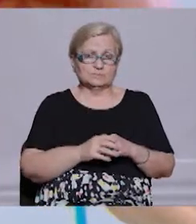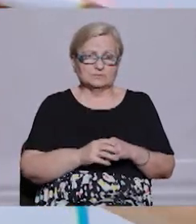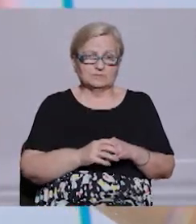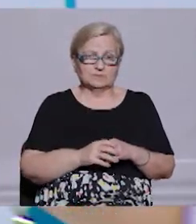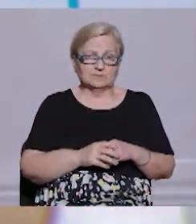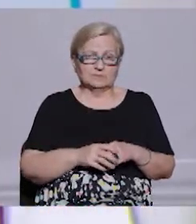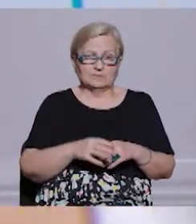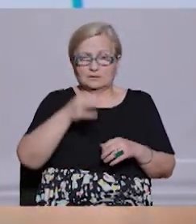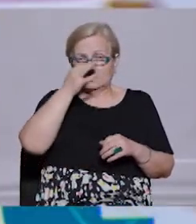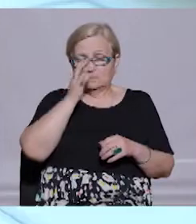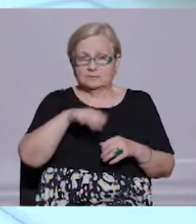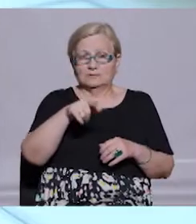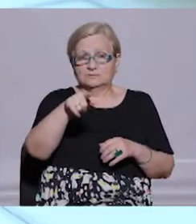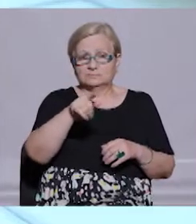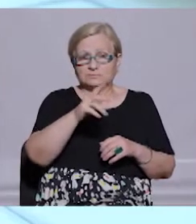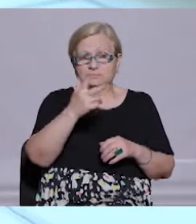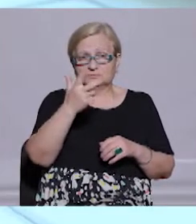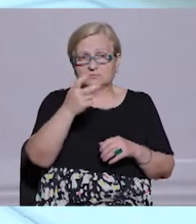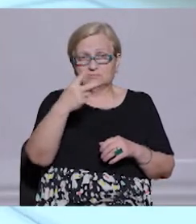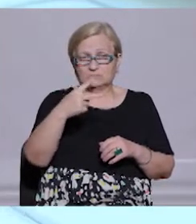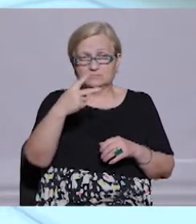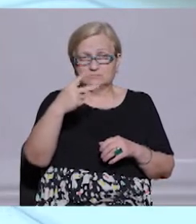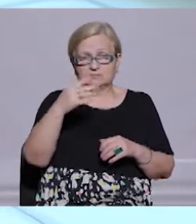ანუ ეს დარჩენილი 25%-ს